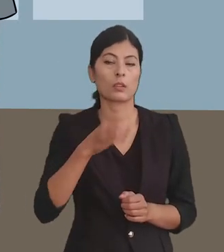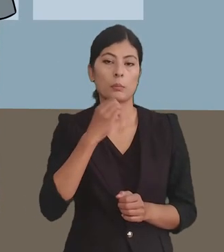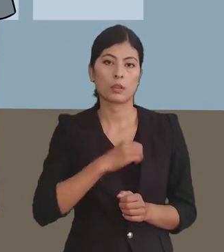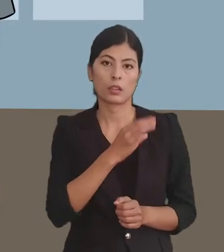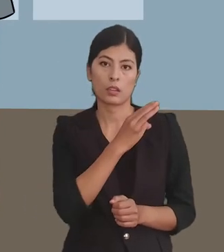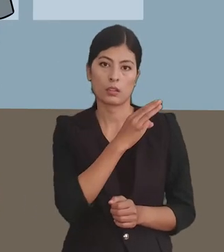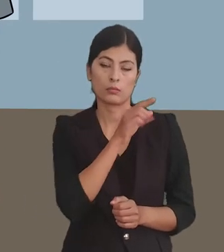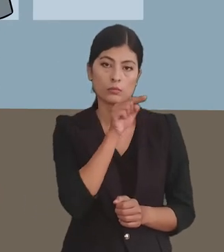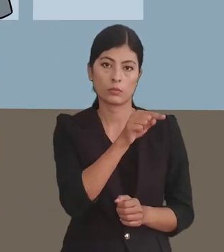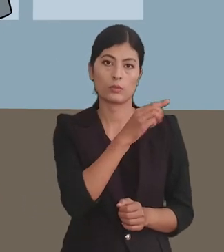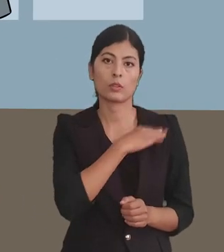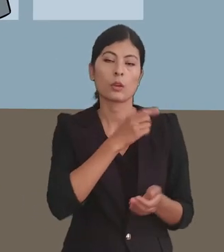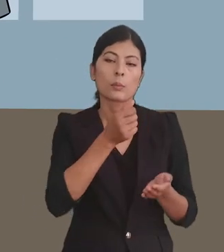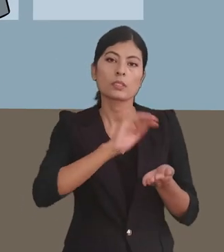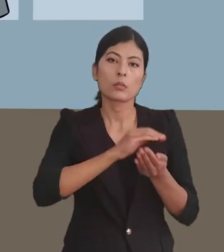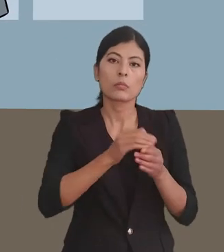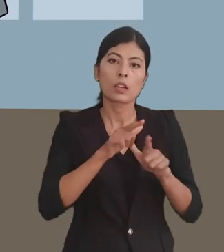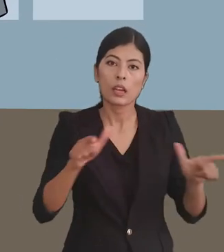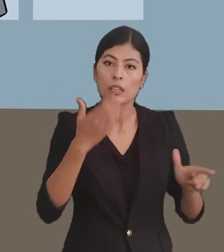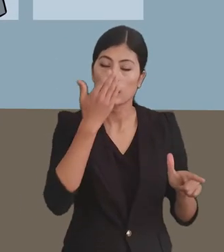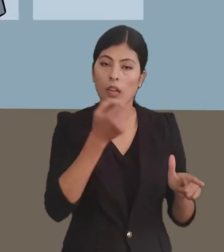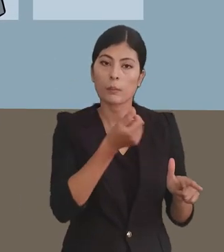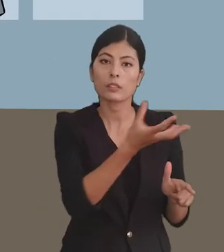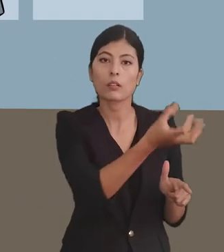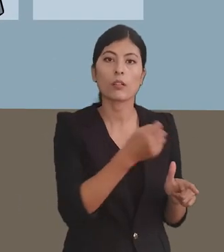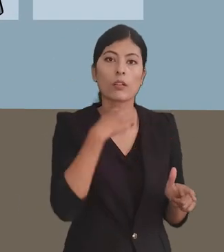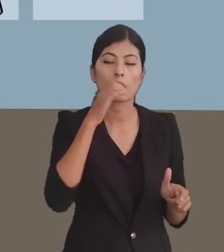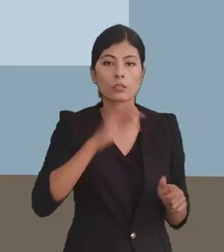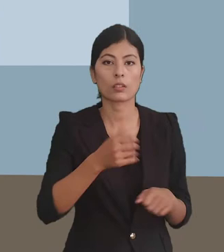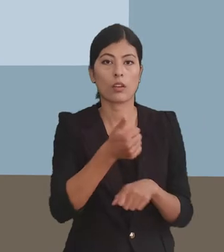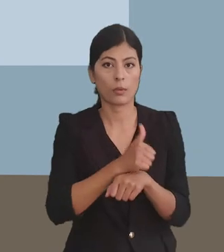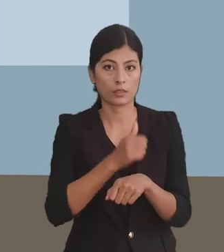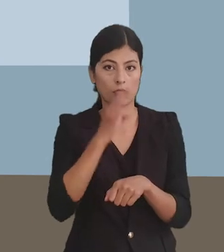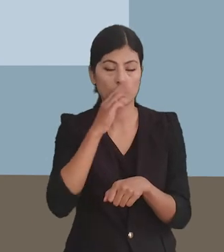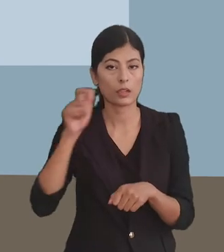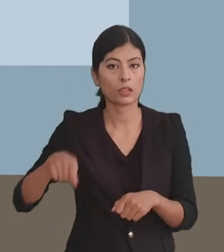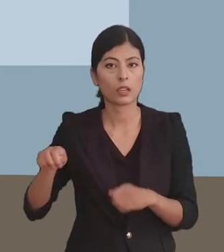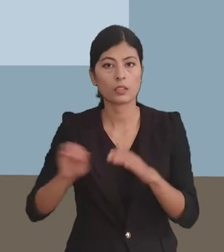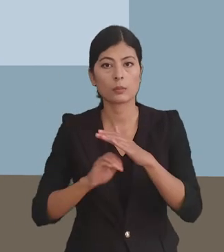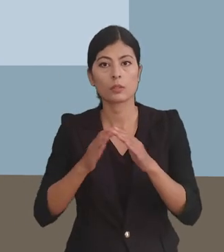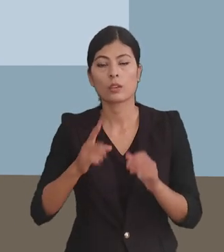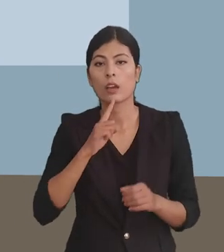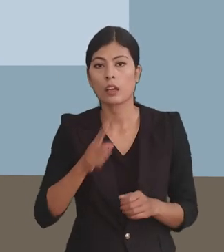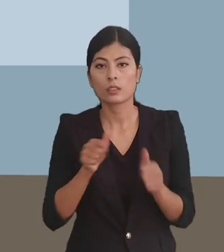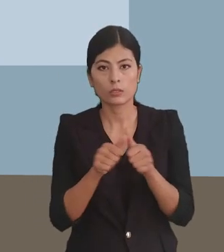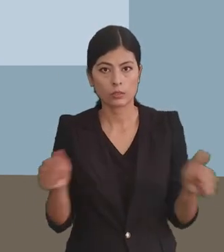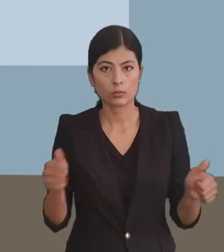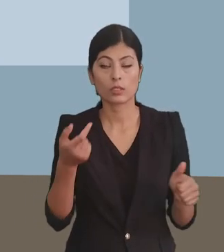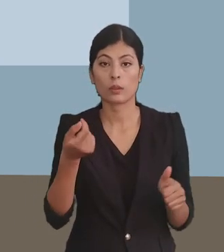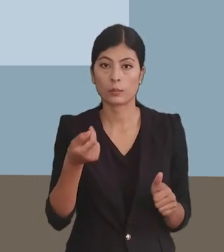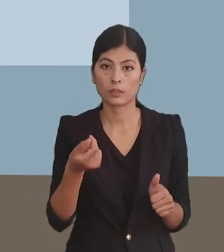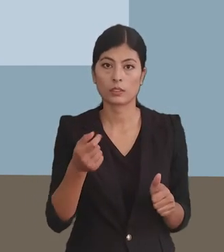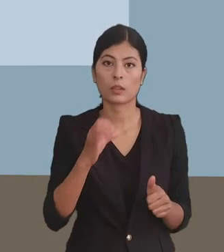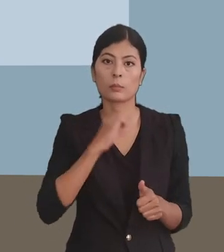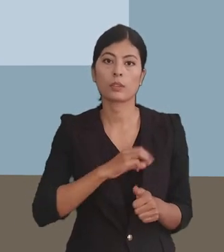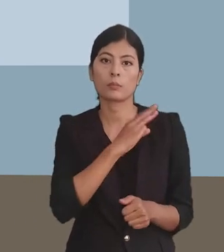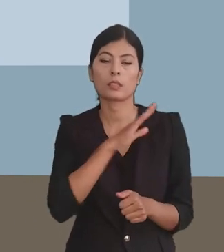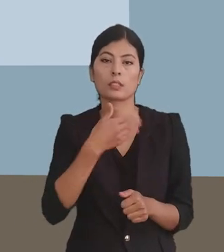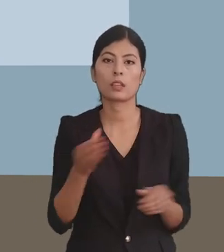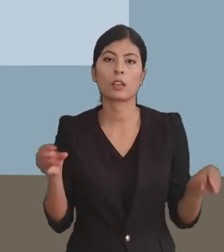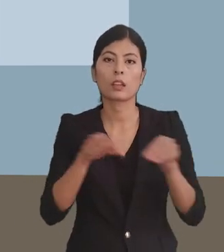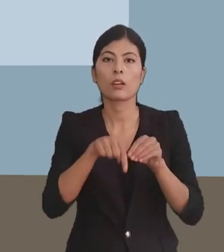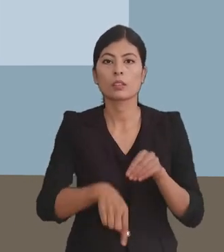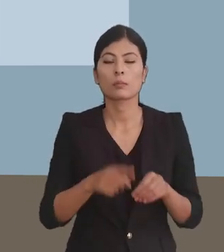सम्पत्ति नभएको कारणबाट प्राप्त गर्न नसक्ने अवस्थामा न्यायिक समितिको आदेश बमोजिमको रकम पीडितलाई अन्तरिम राहत